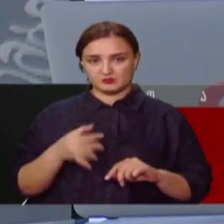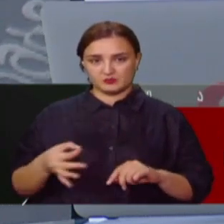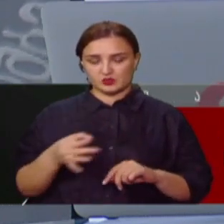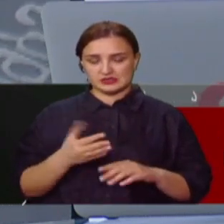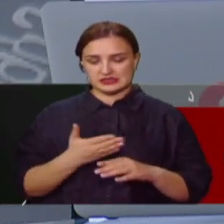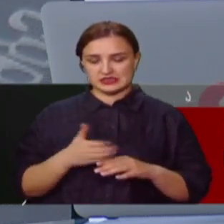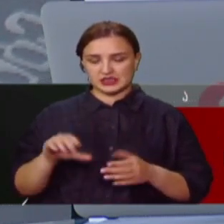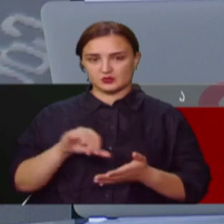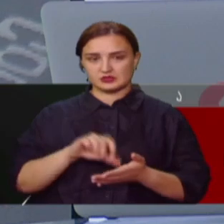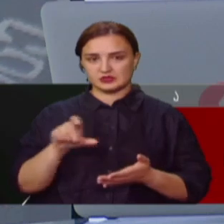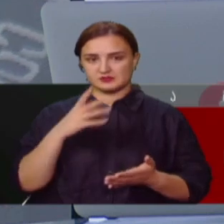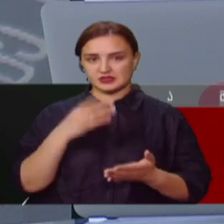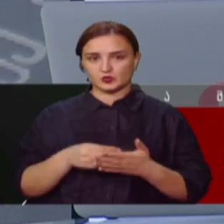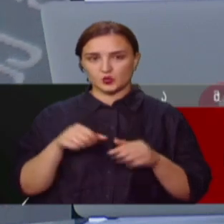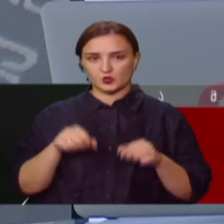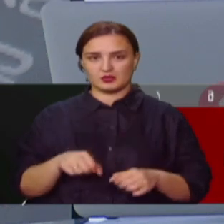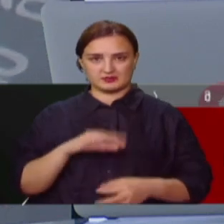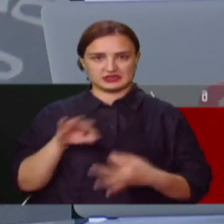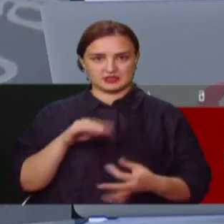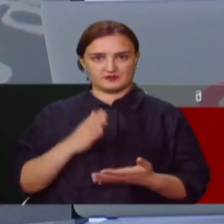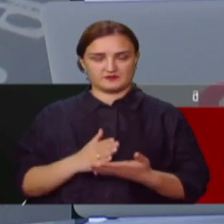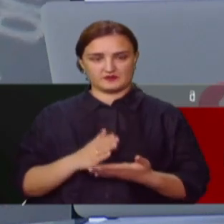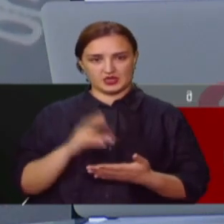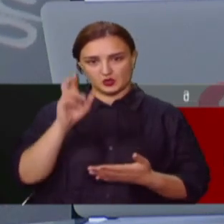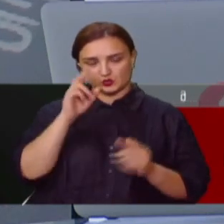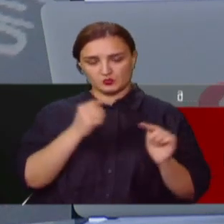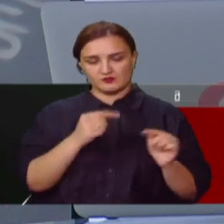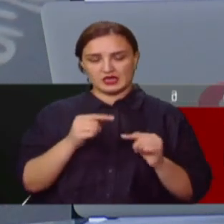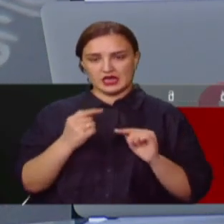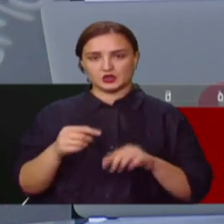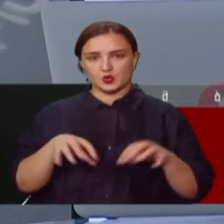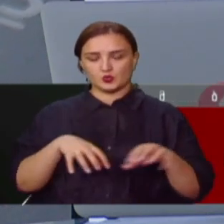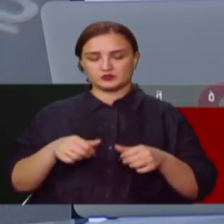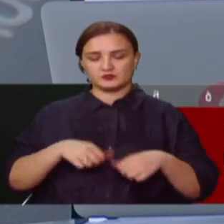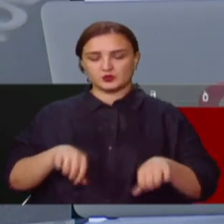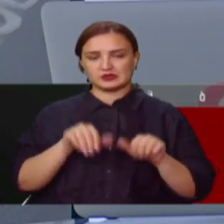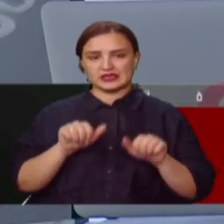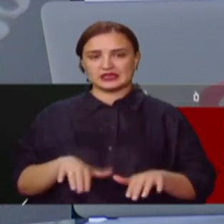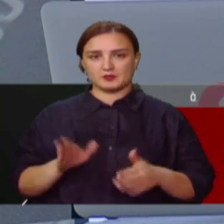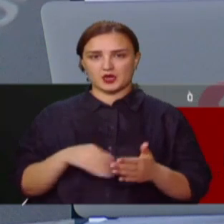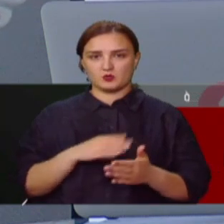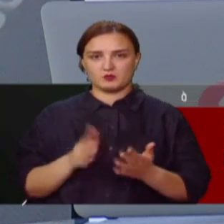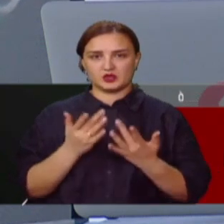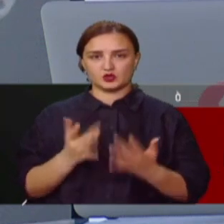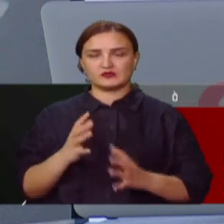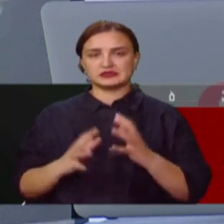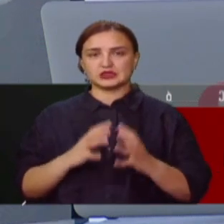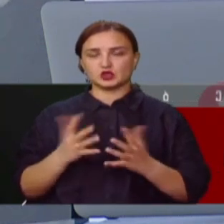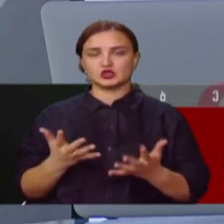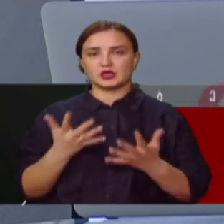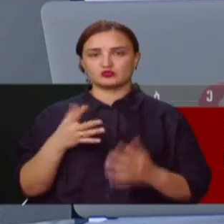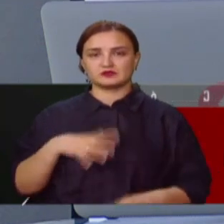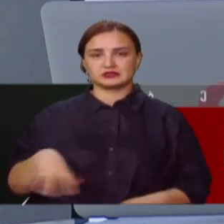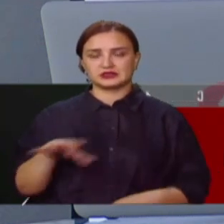ცალკეული წარმომადგენლების საკუთარ მანდატს. ხელისუფლების ოპონენტები ანტიკორუფციული ბიუროს დადგენილების გაუქმებას ითხოვენ. საერთაშორისო